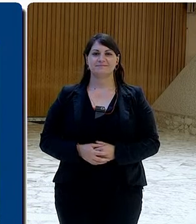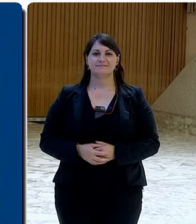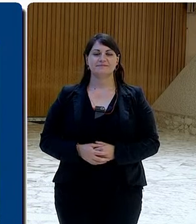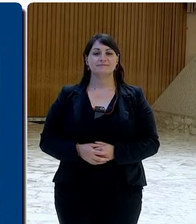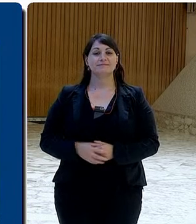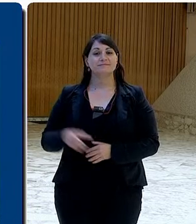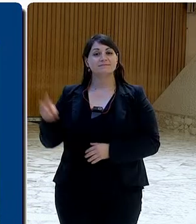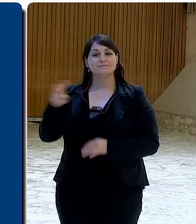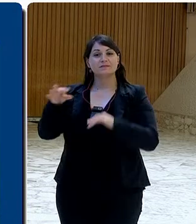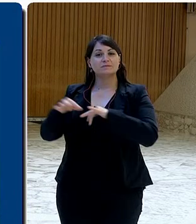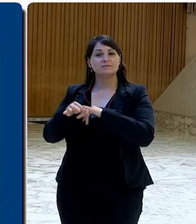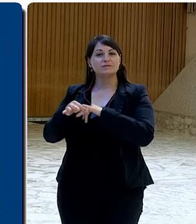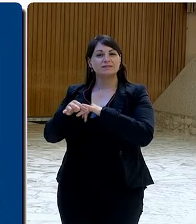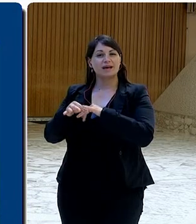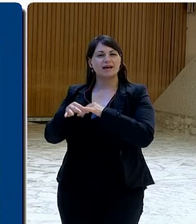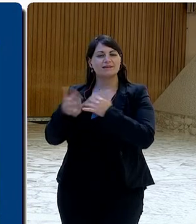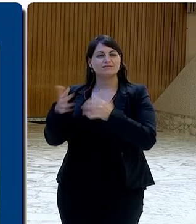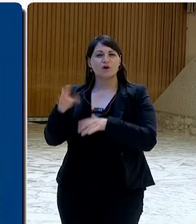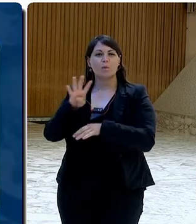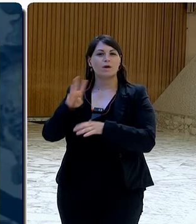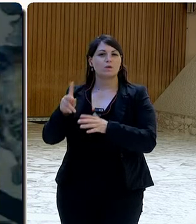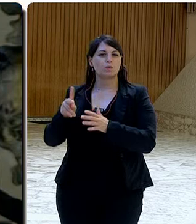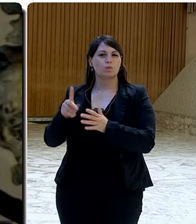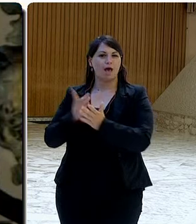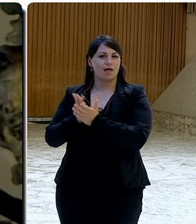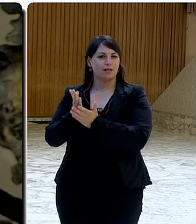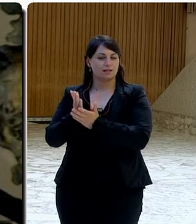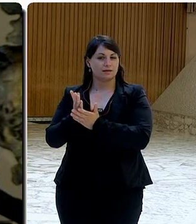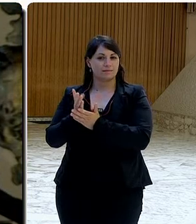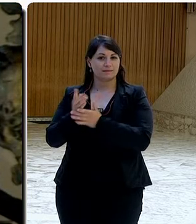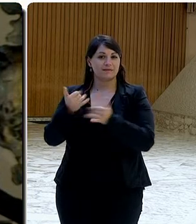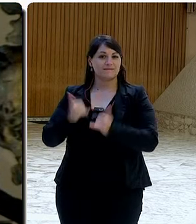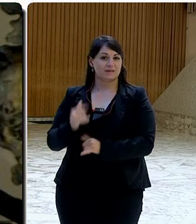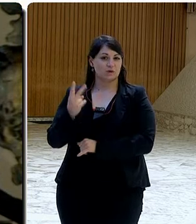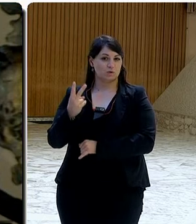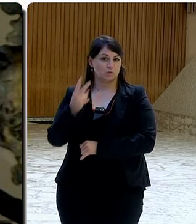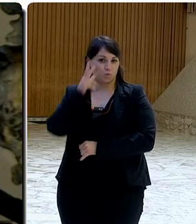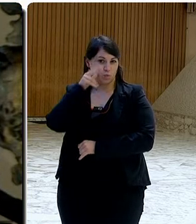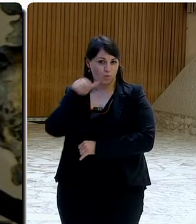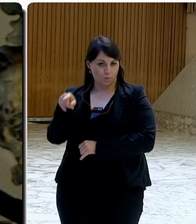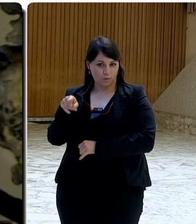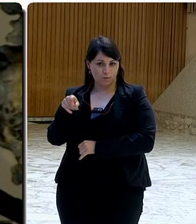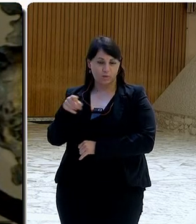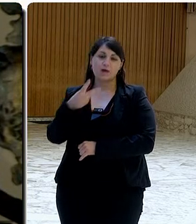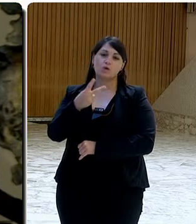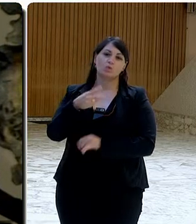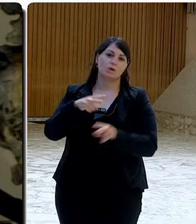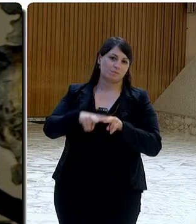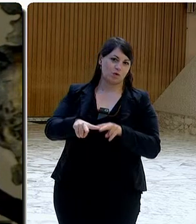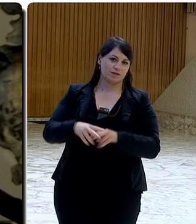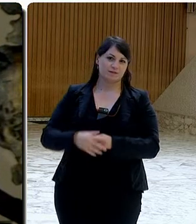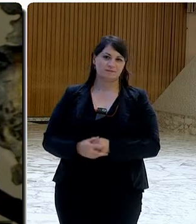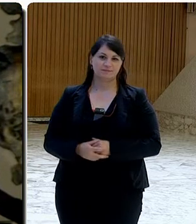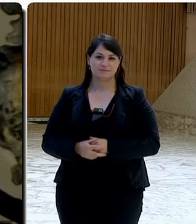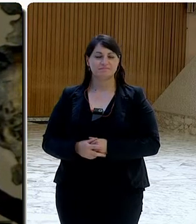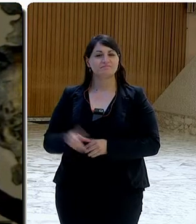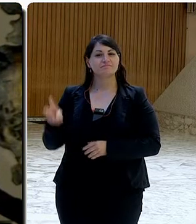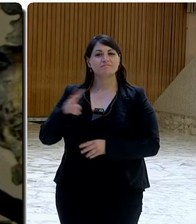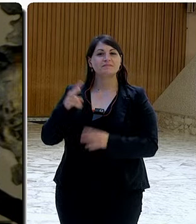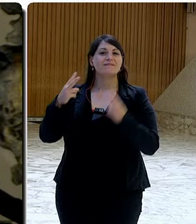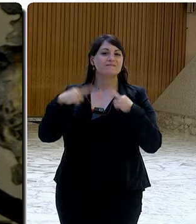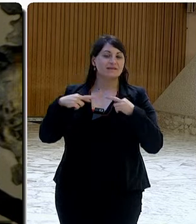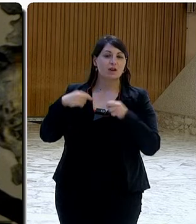Sono sposati da 41 anni, hanno due figlie e due nipoti. Vivono